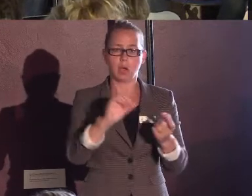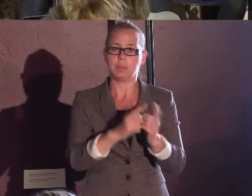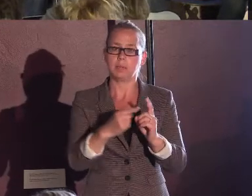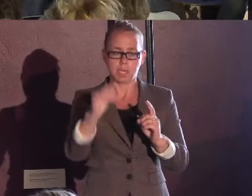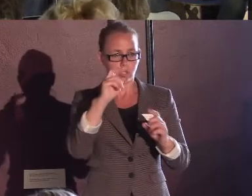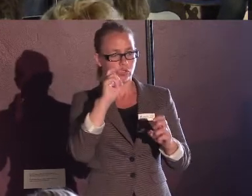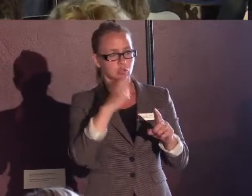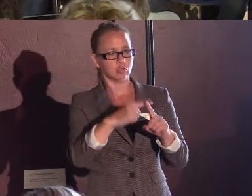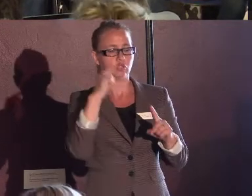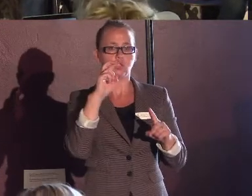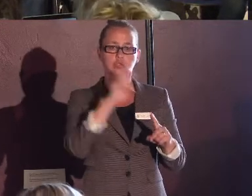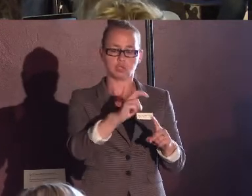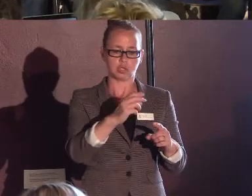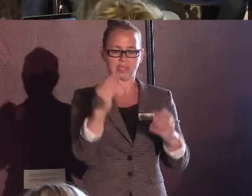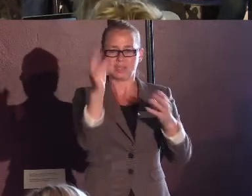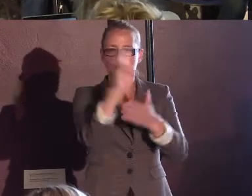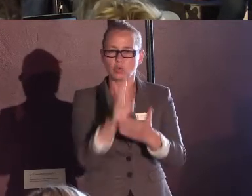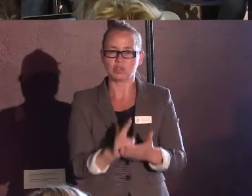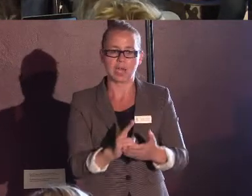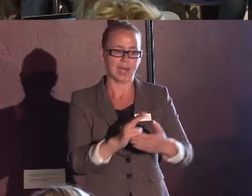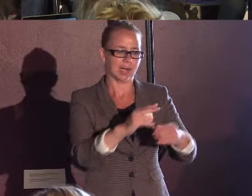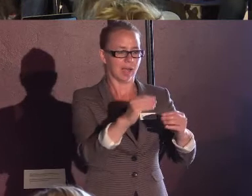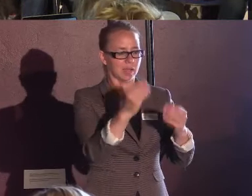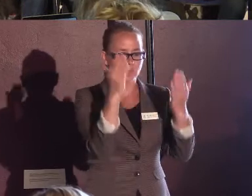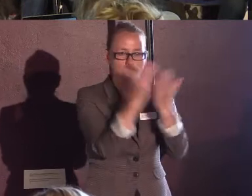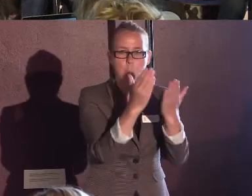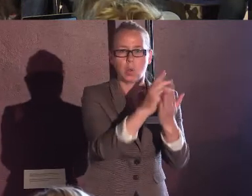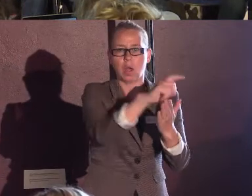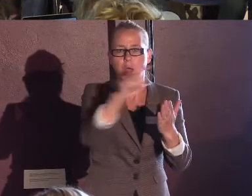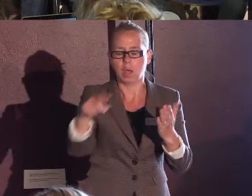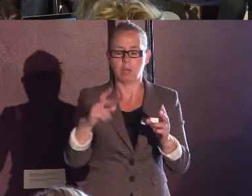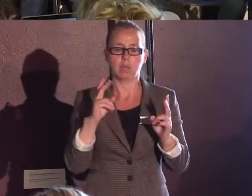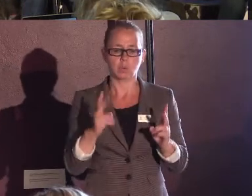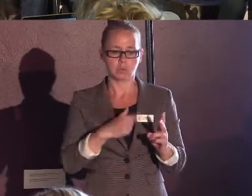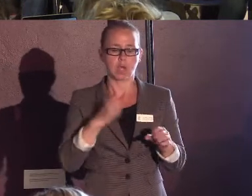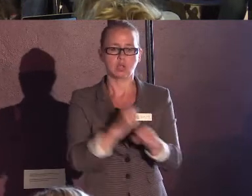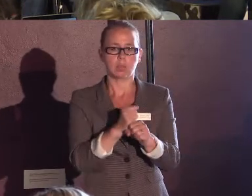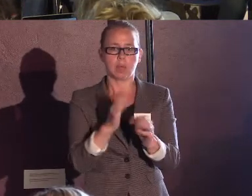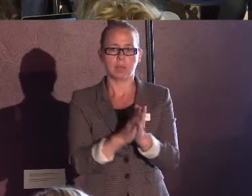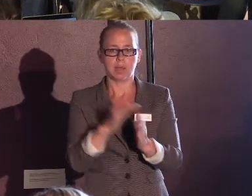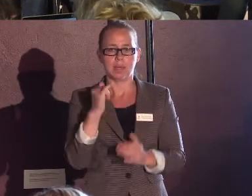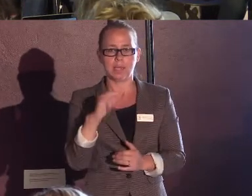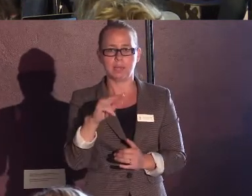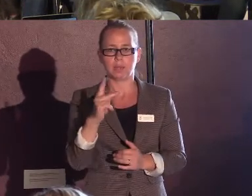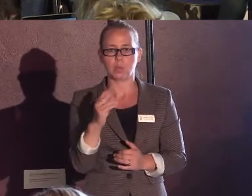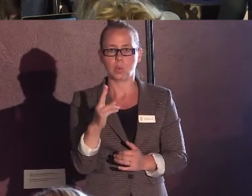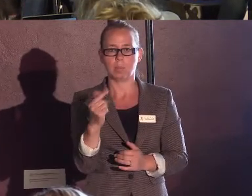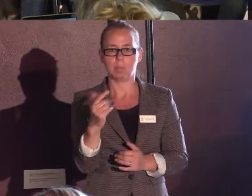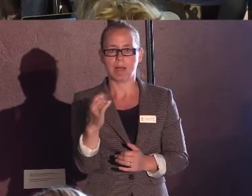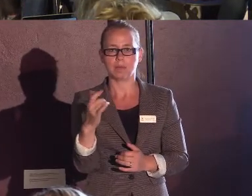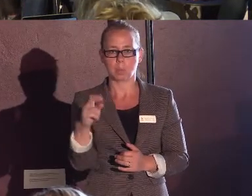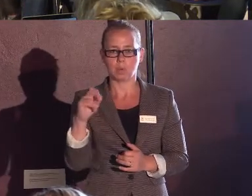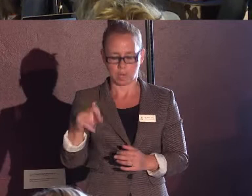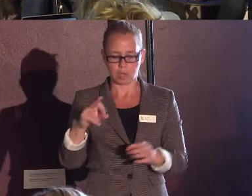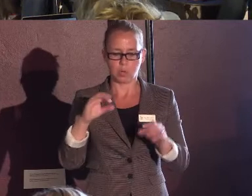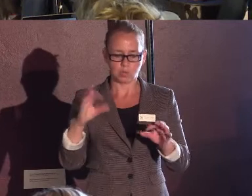mer synligt i de konstnärliga lärosätenas läroplaner. Vi har jobbat med inkubatorer, både